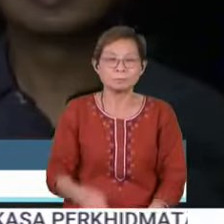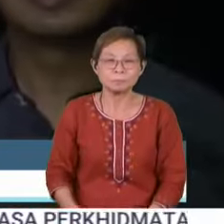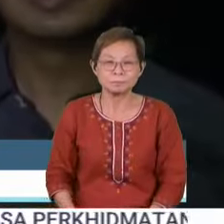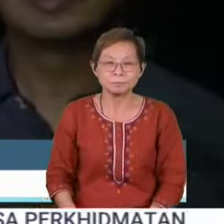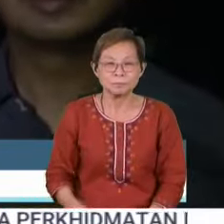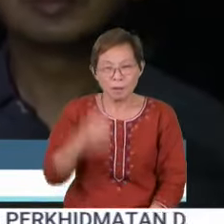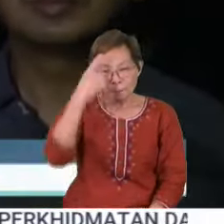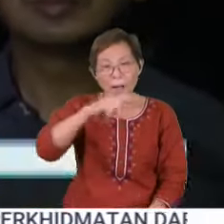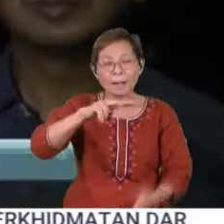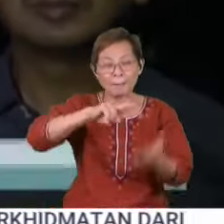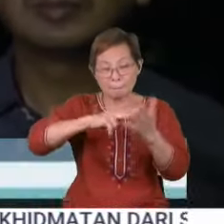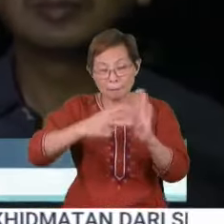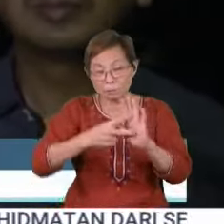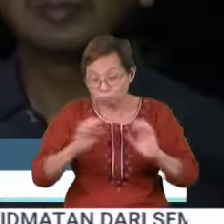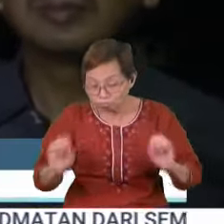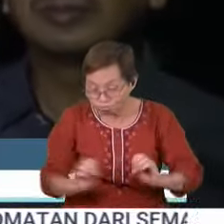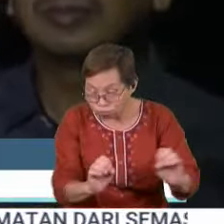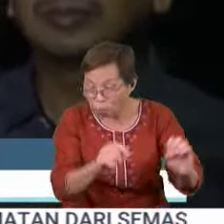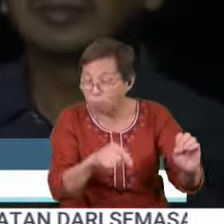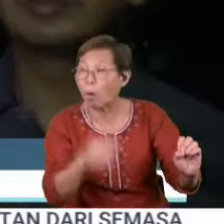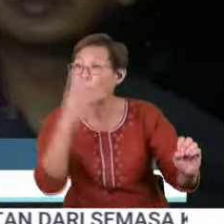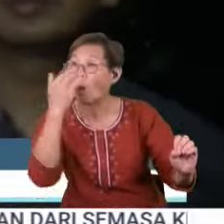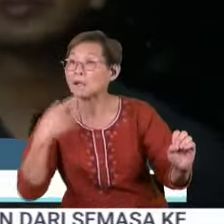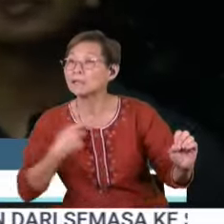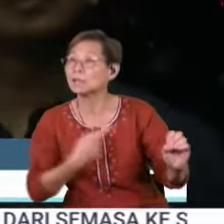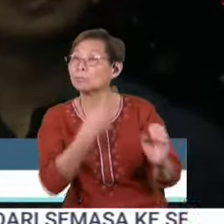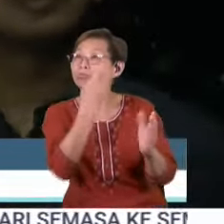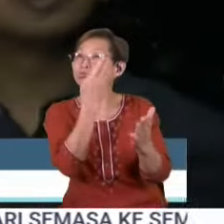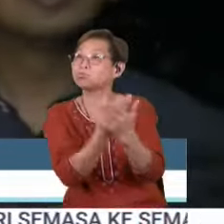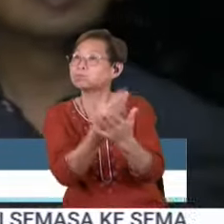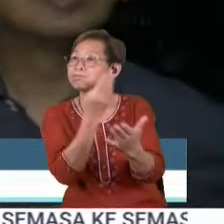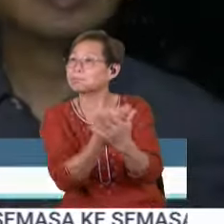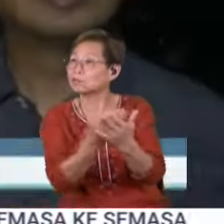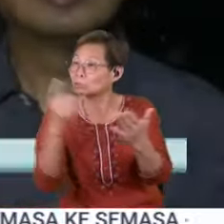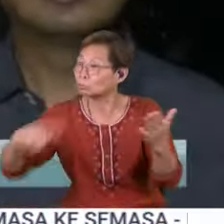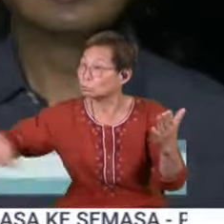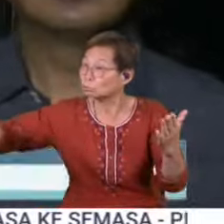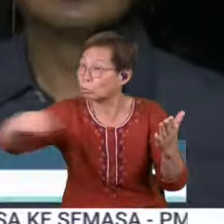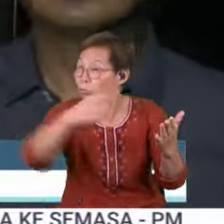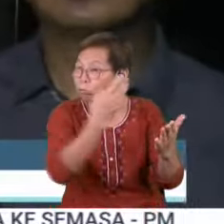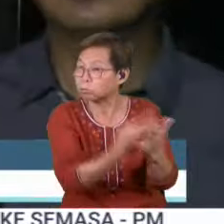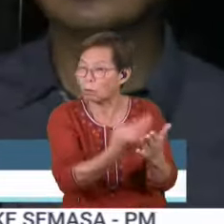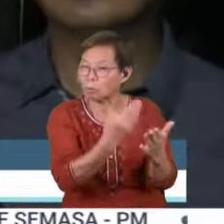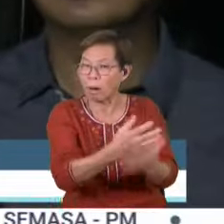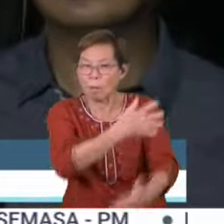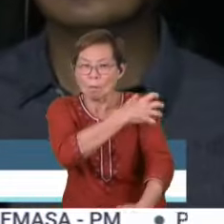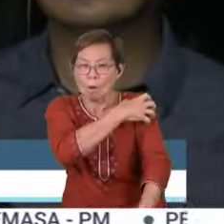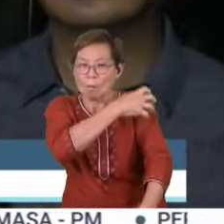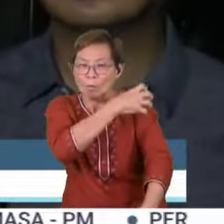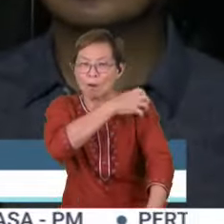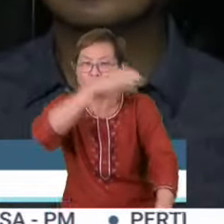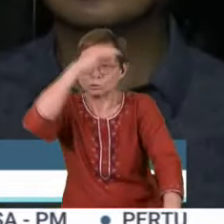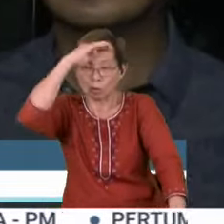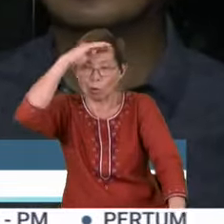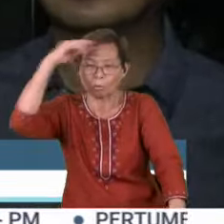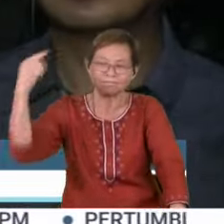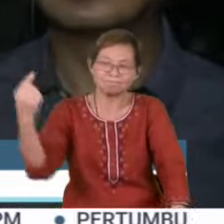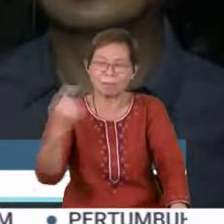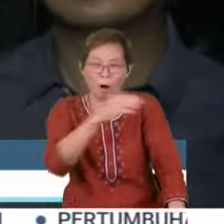Jadi bagi maksud operasi ini, kita nak membuktikan kepada orang ramai betapa bagian penguasaan Jabatan Agama Islam Johor